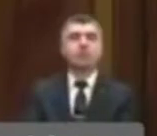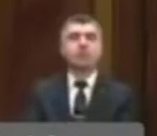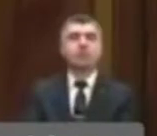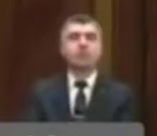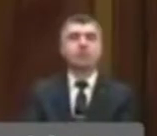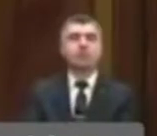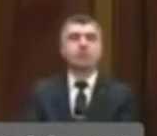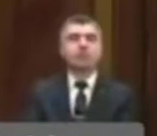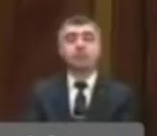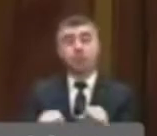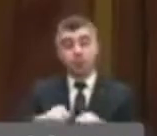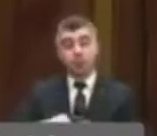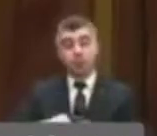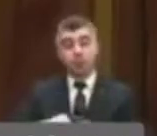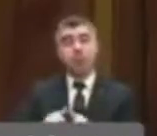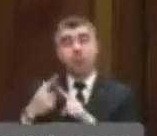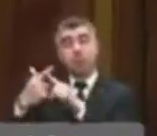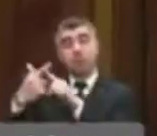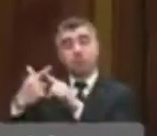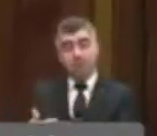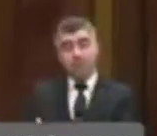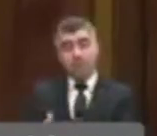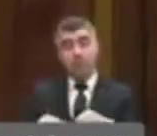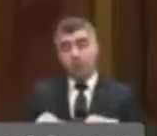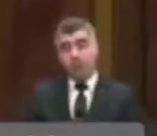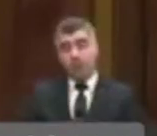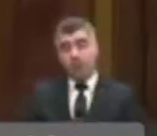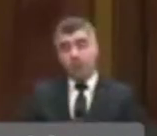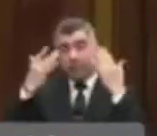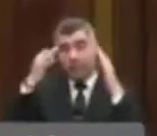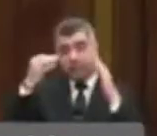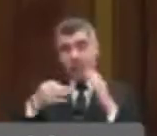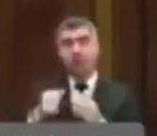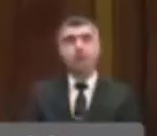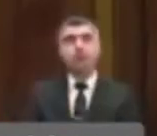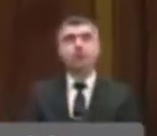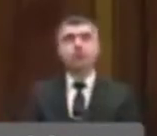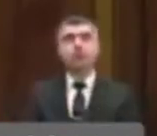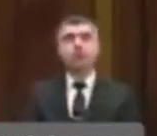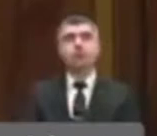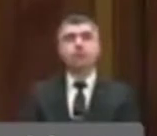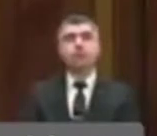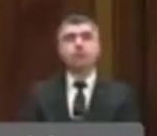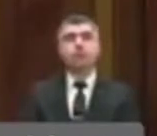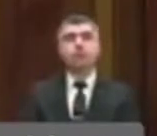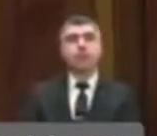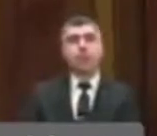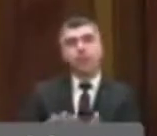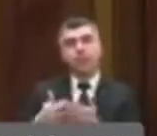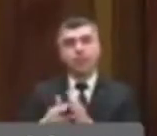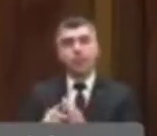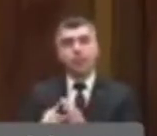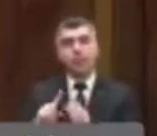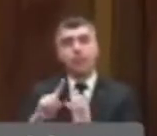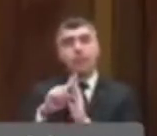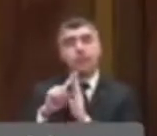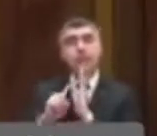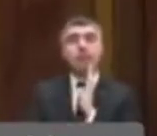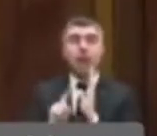اللي طلعت على البيجي ديال وزارة الثقافة، وكتعرفوا بأن احنا جينا بقالنا اسبوع ديك الساعه باش